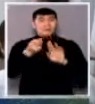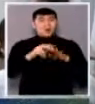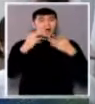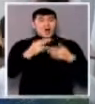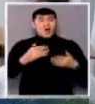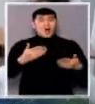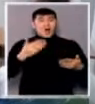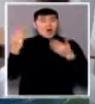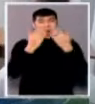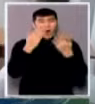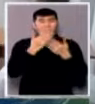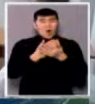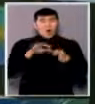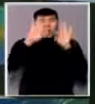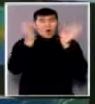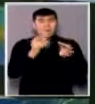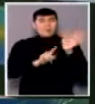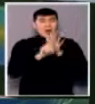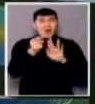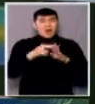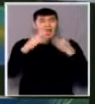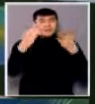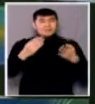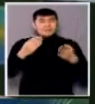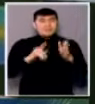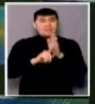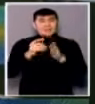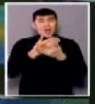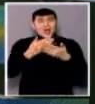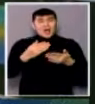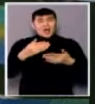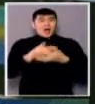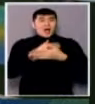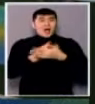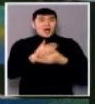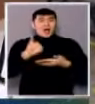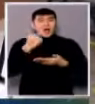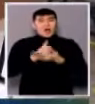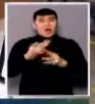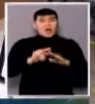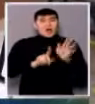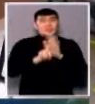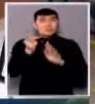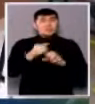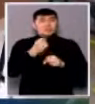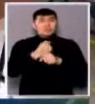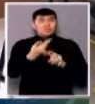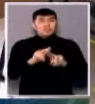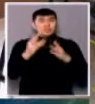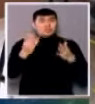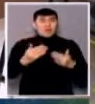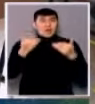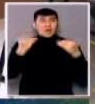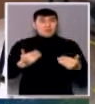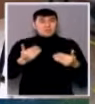Оқу мәдениетін қалыптастыруға бағытталған қанатқақты бастама Дендер газеті редакциясының мұрындық болуымен жүзеге асырып отыр.